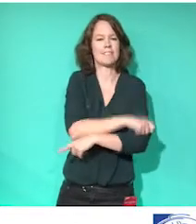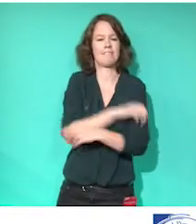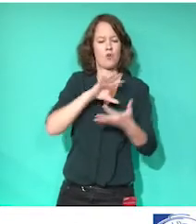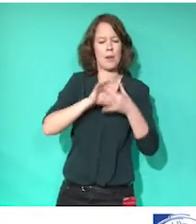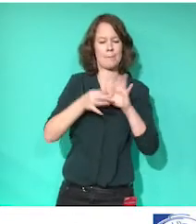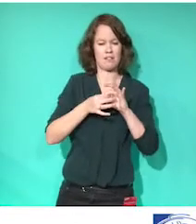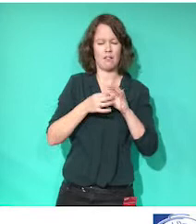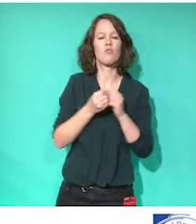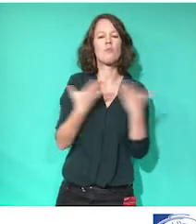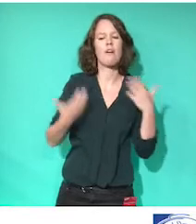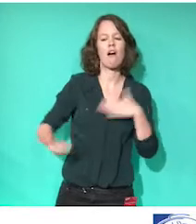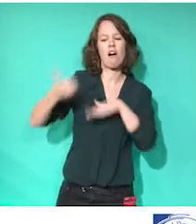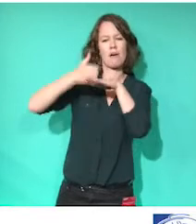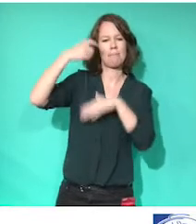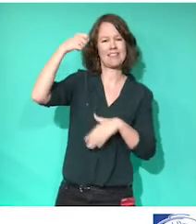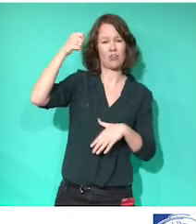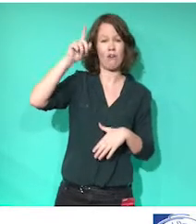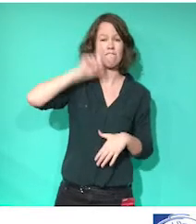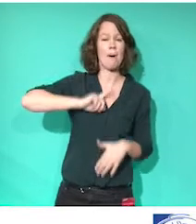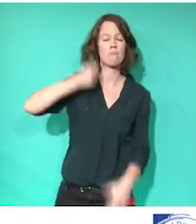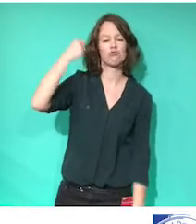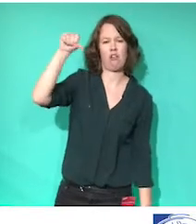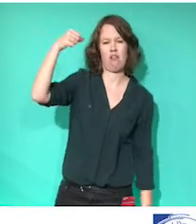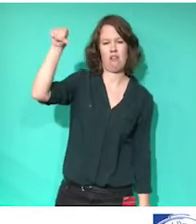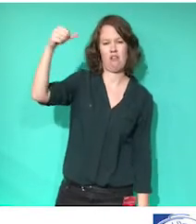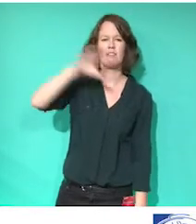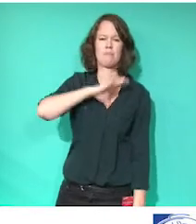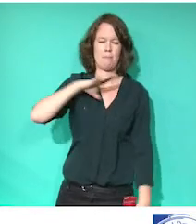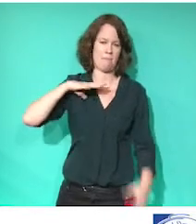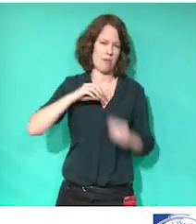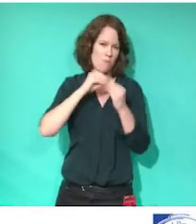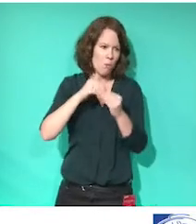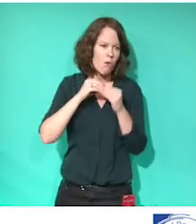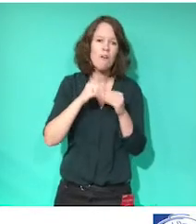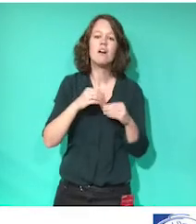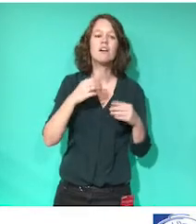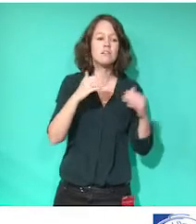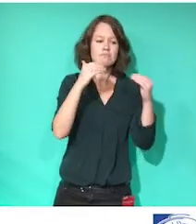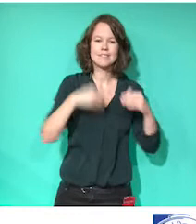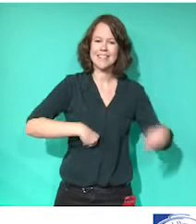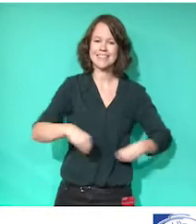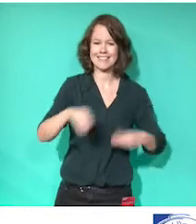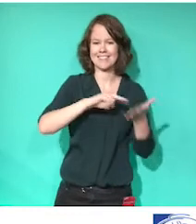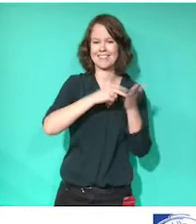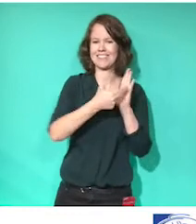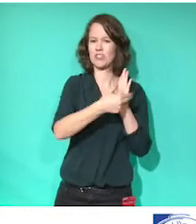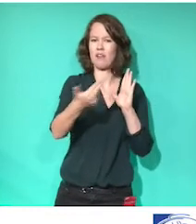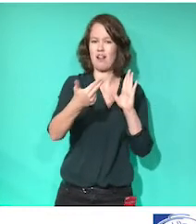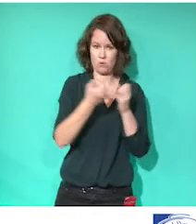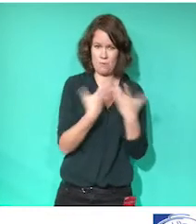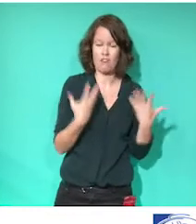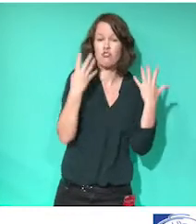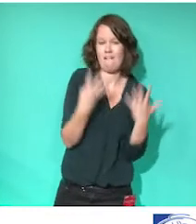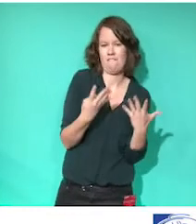olympique, qui est Madame Lamour. On a 9 femmes qui sont aujourd'hui directrices techniques de fédérations, ce qui est très